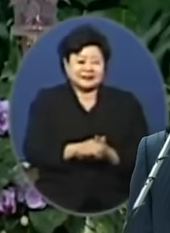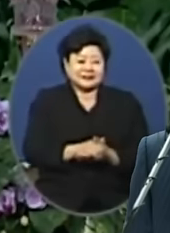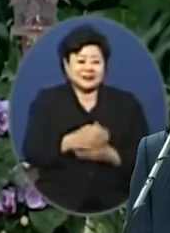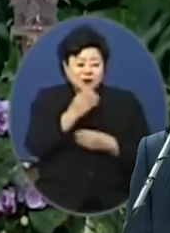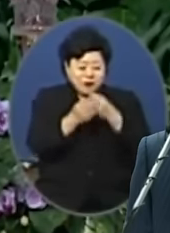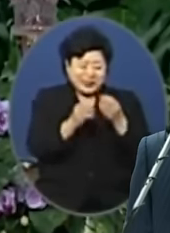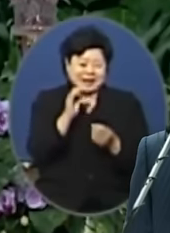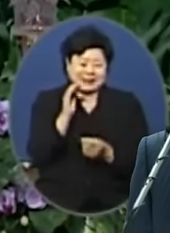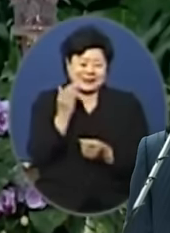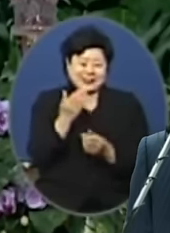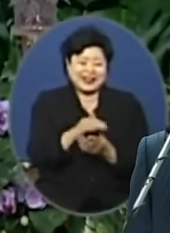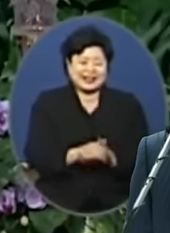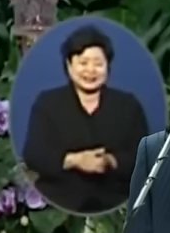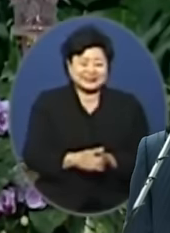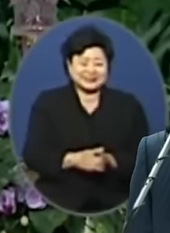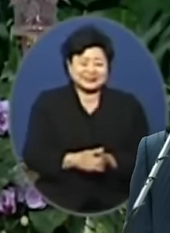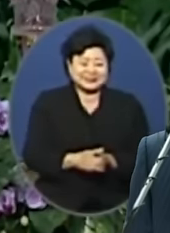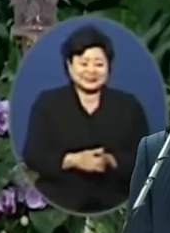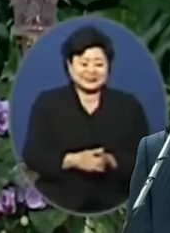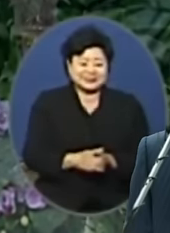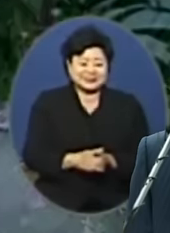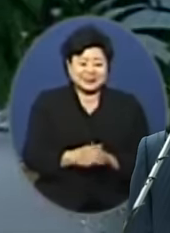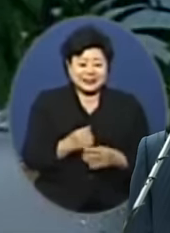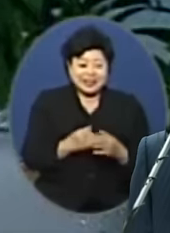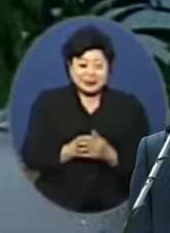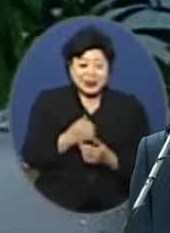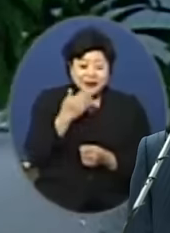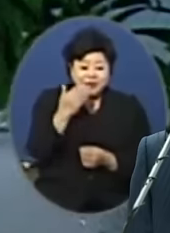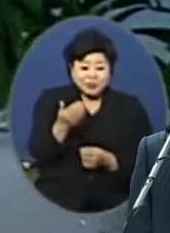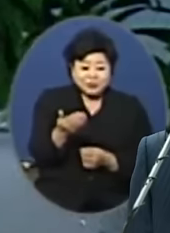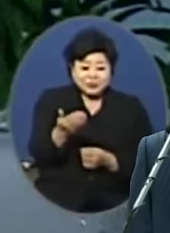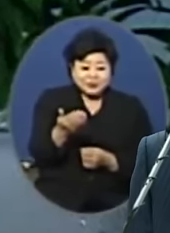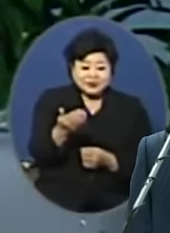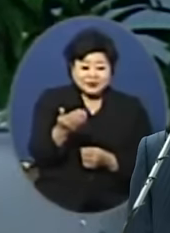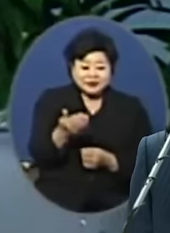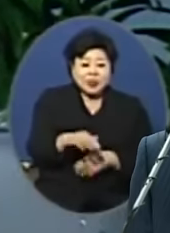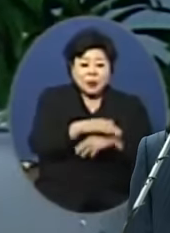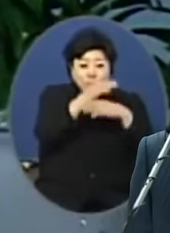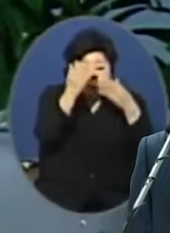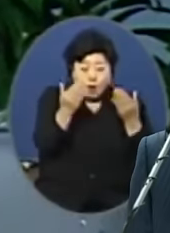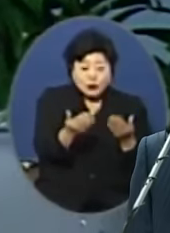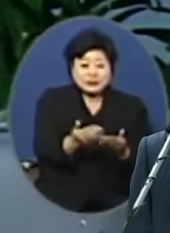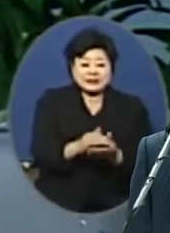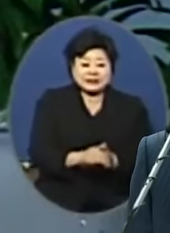고백을 해야 되는 것입니다. 그래서 여러분 모두